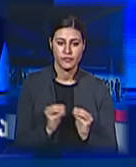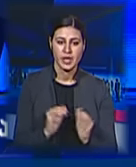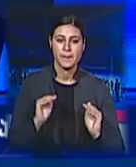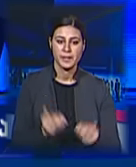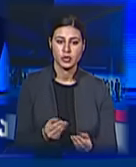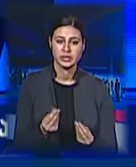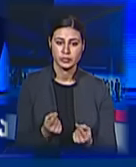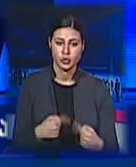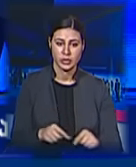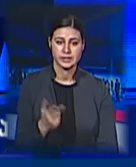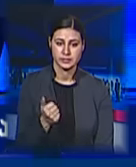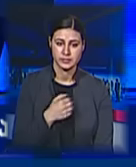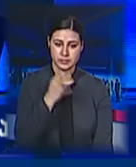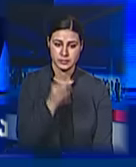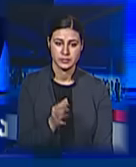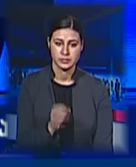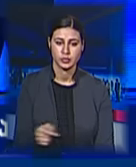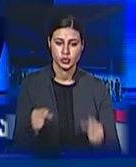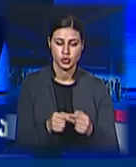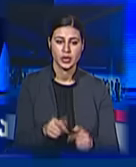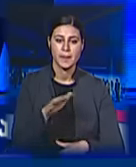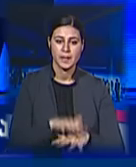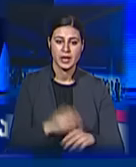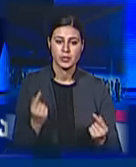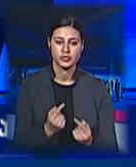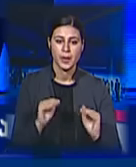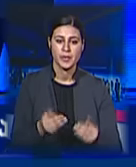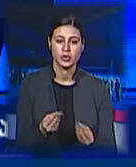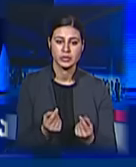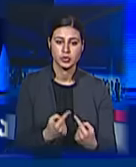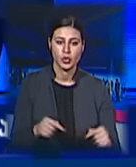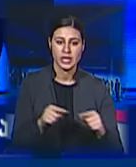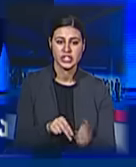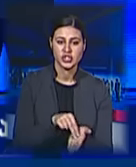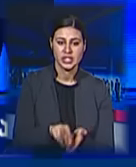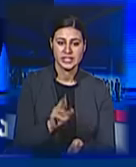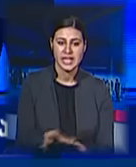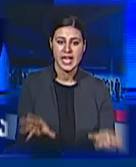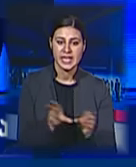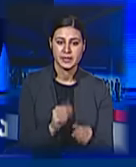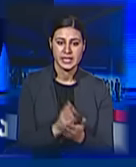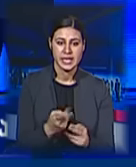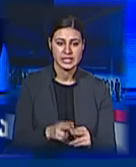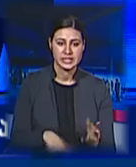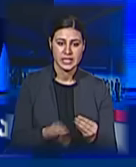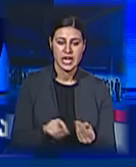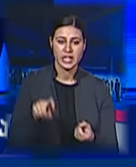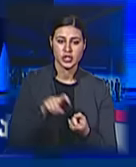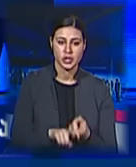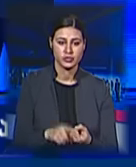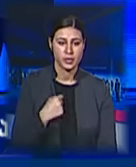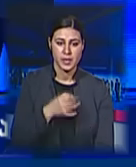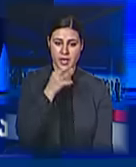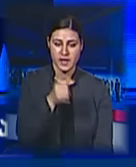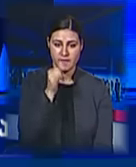მიკროსაფინანსო ორგანიზაციებს. ხო და ამაზეა ზუსტად საუბარი. კომერციულმა ბანკებმა მიკროსაფინანსო ორგანიზაციები შეიძინეს და ერთმანეთთან არის ეს ყველაფერი გადაჯაჭვული. მე არ ვიტყვი,